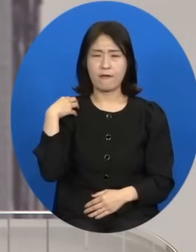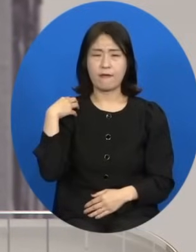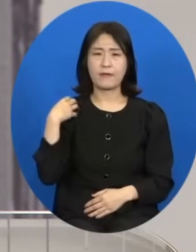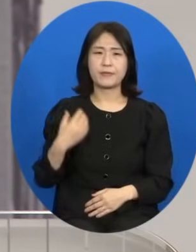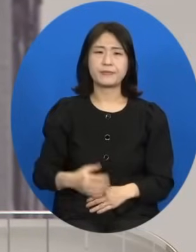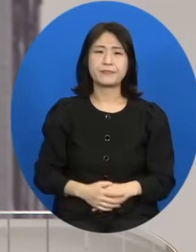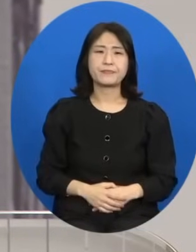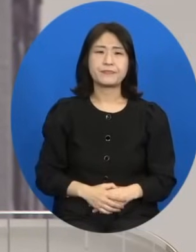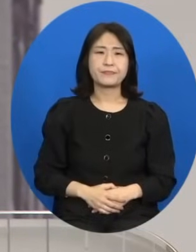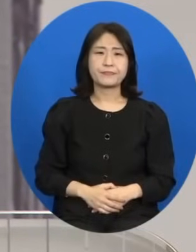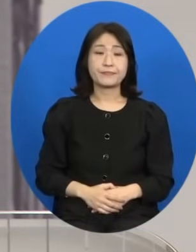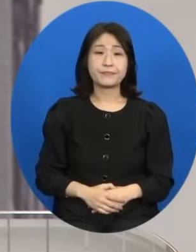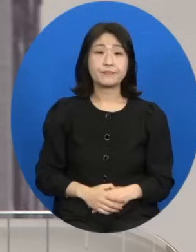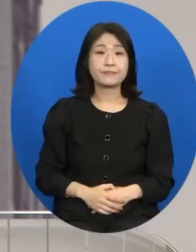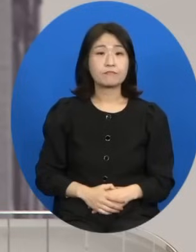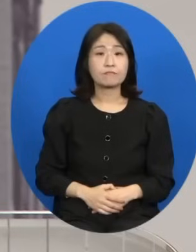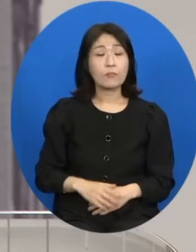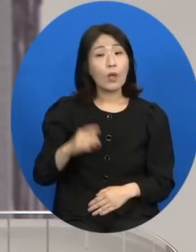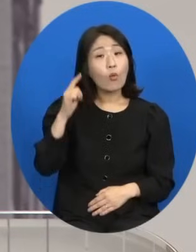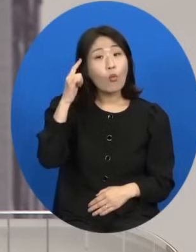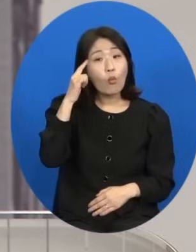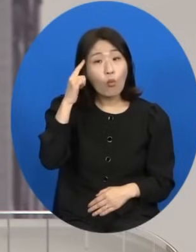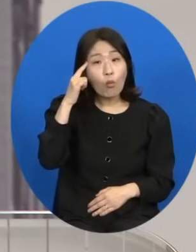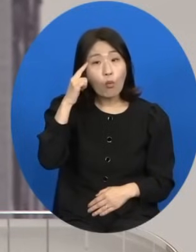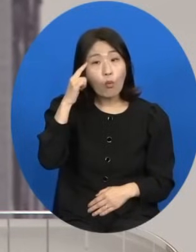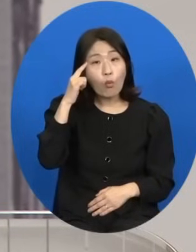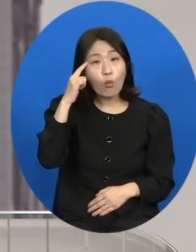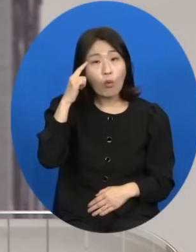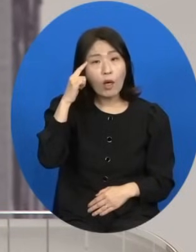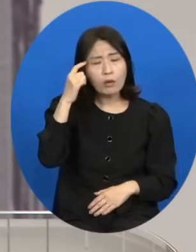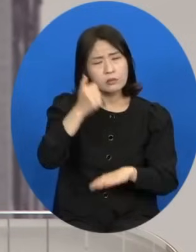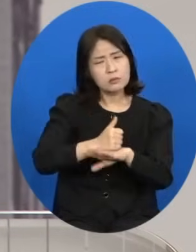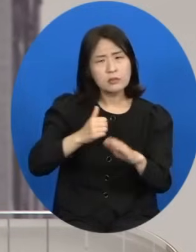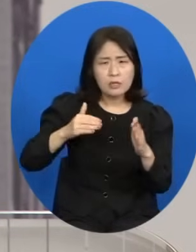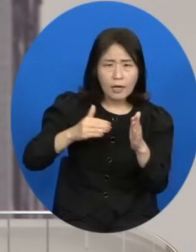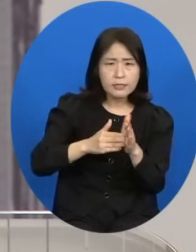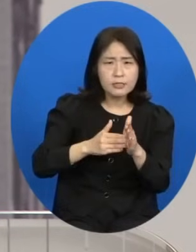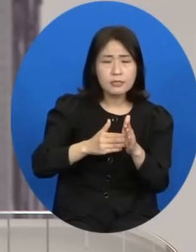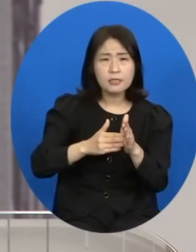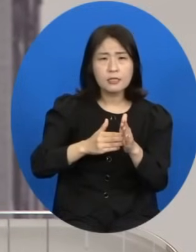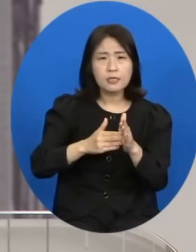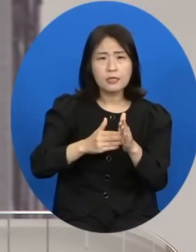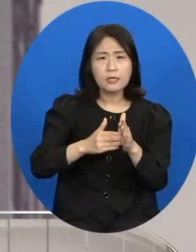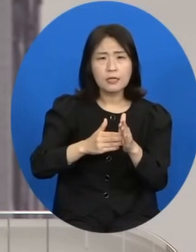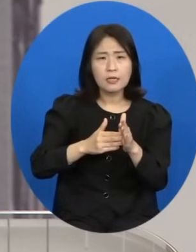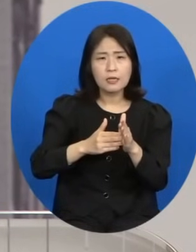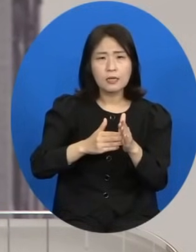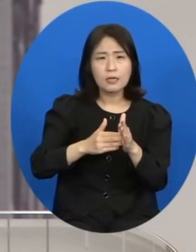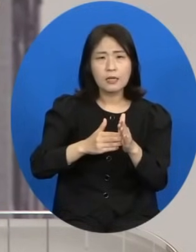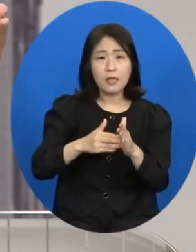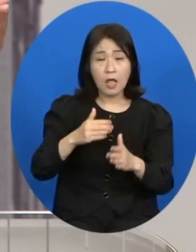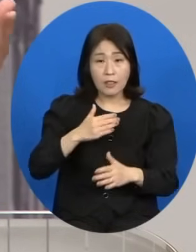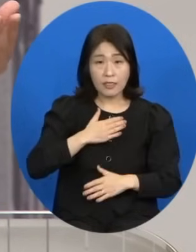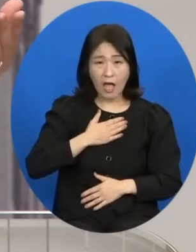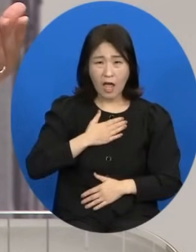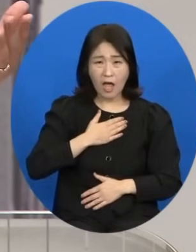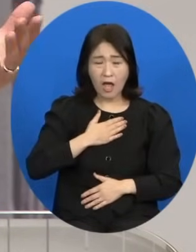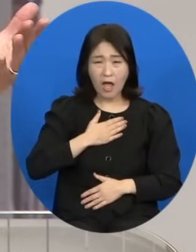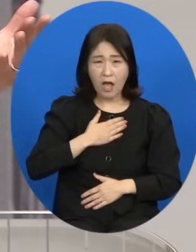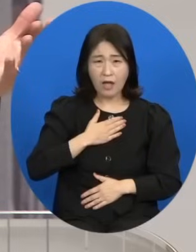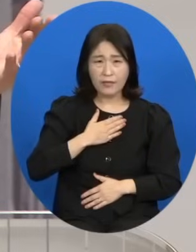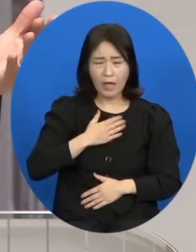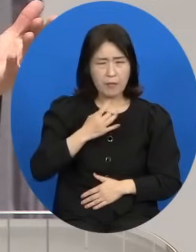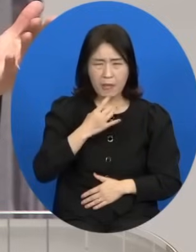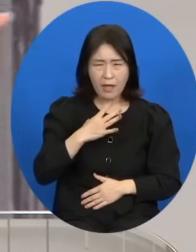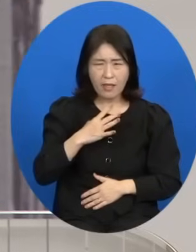됩니다 어 왜 그녀가 완주하려면 문제가 아니라 모든 팀원들이 달린